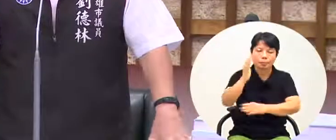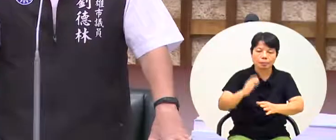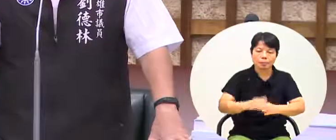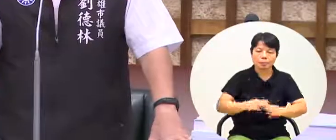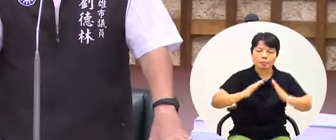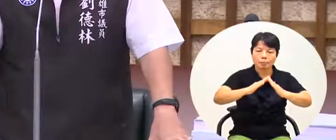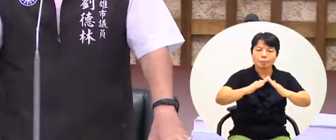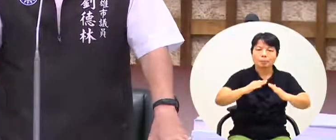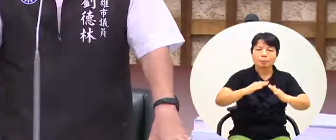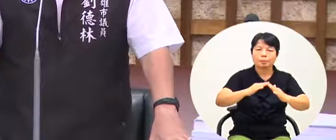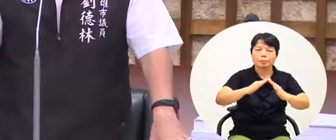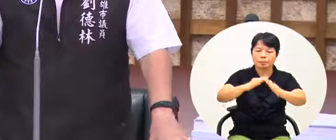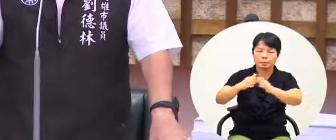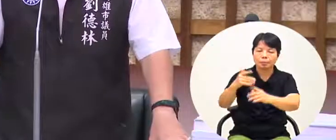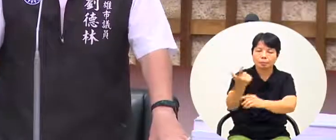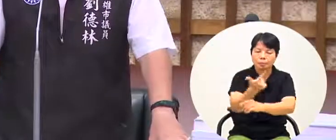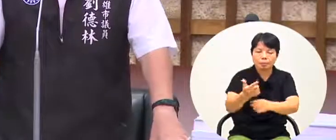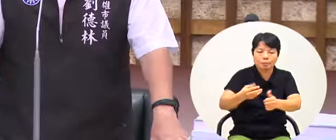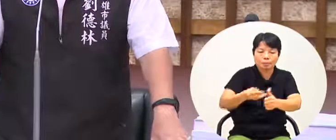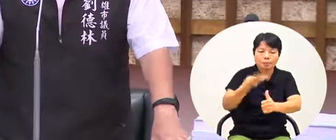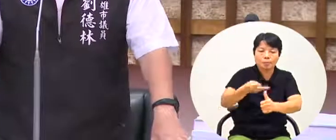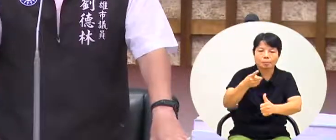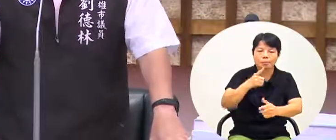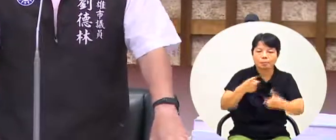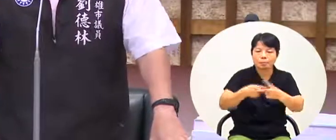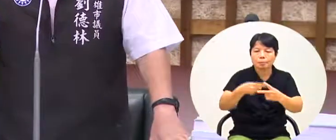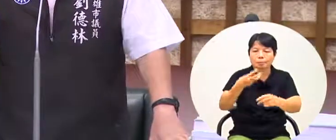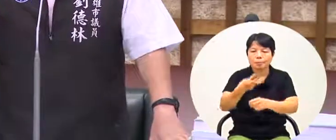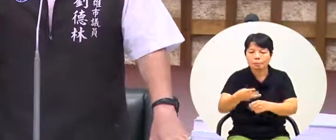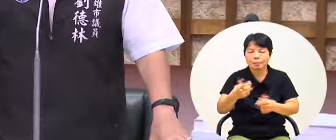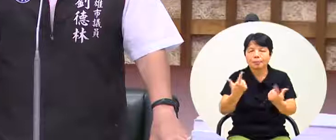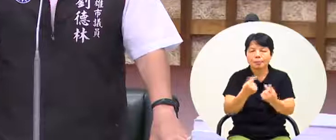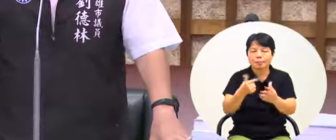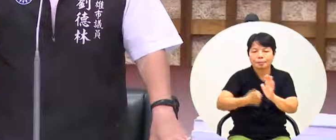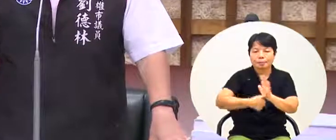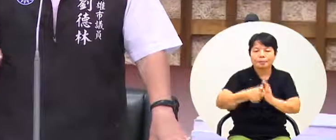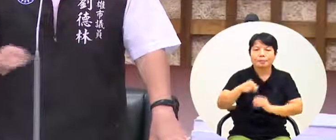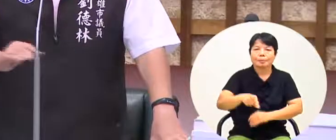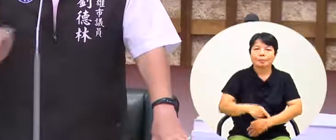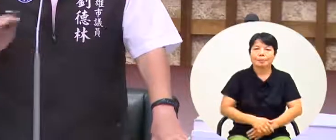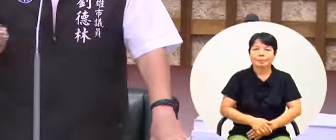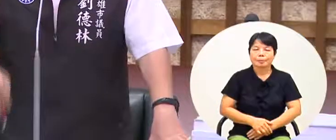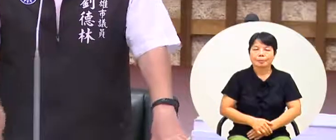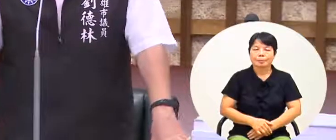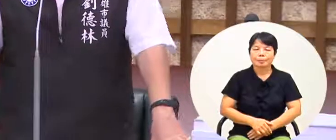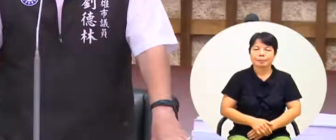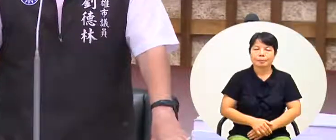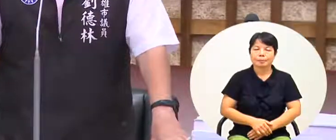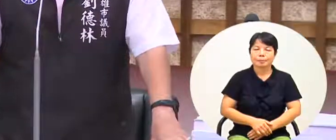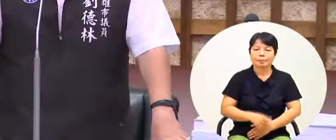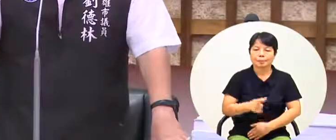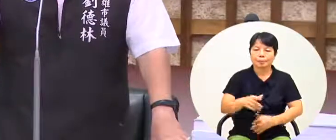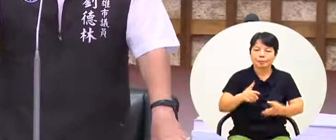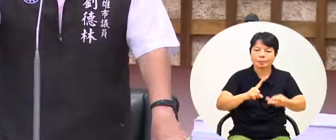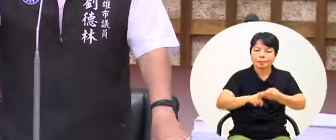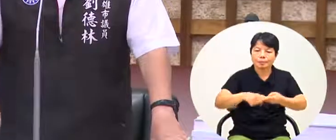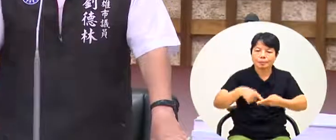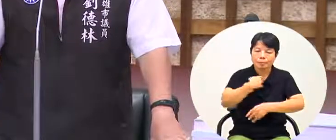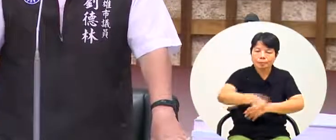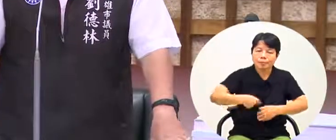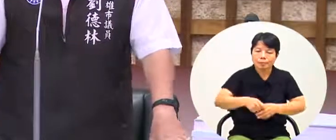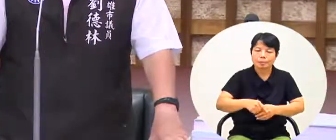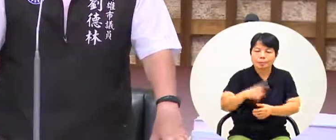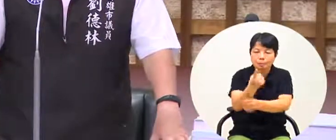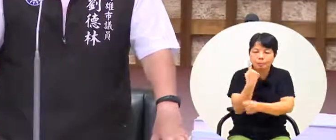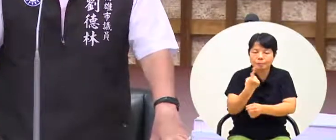简称为小三。当在这个简称为小三的状况之下，它的主体的因素是蛮多的。也看到这一次